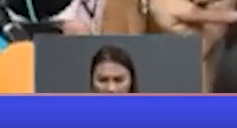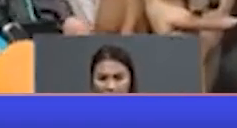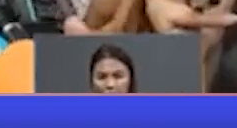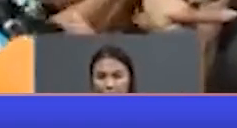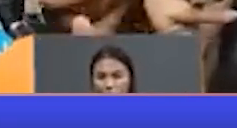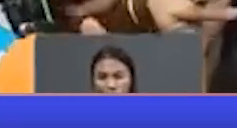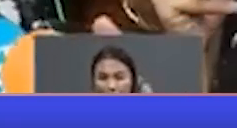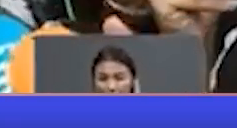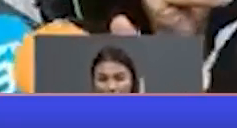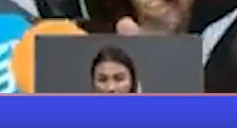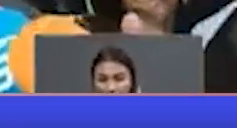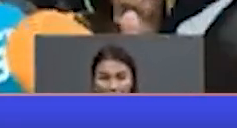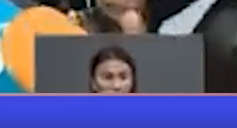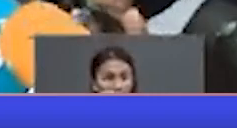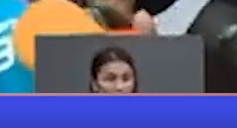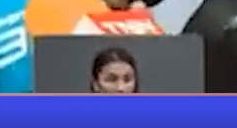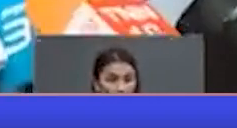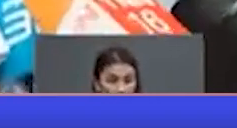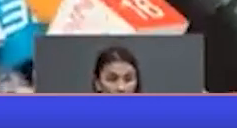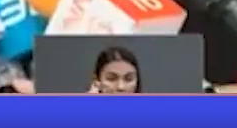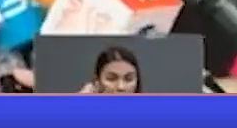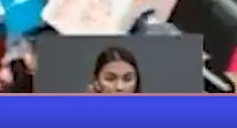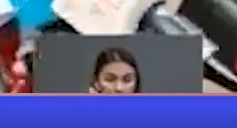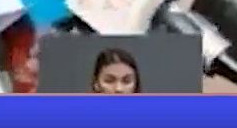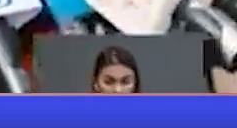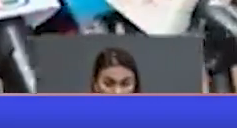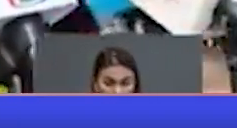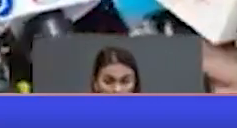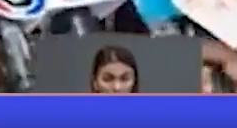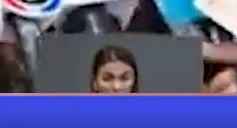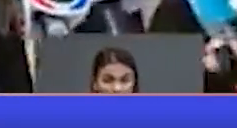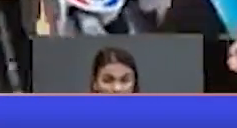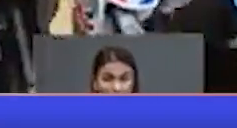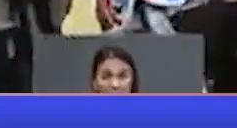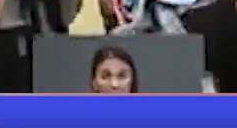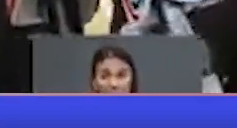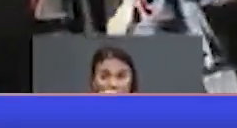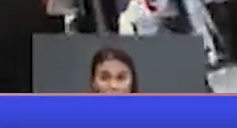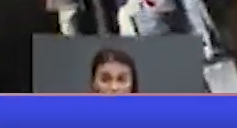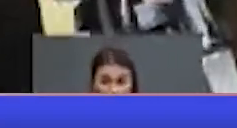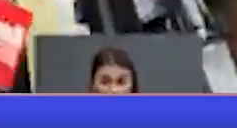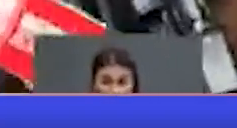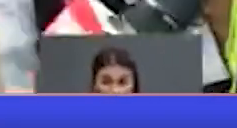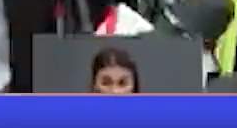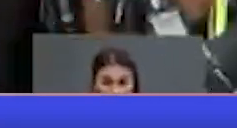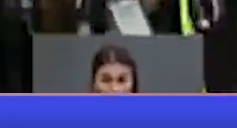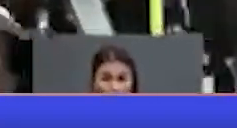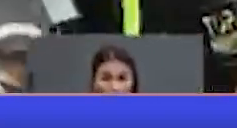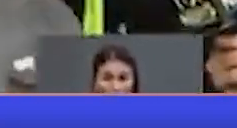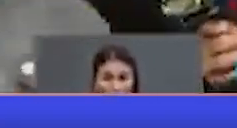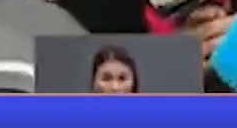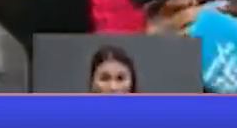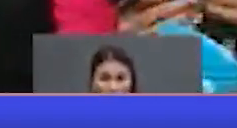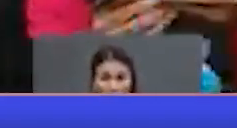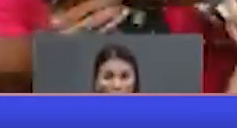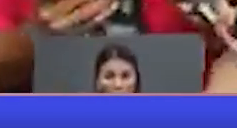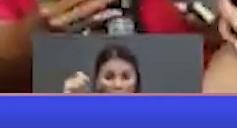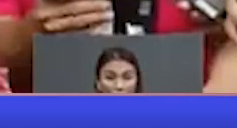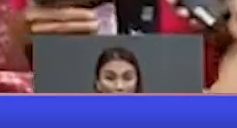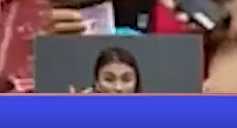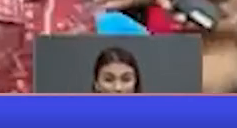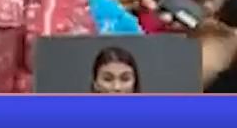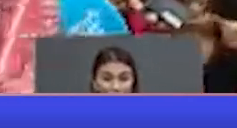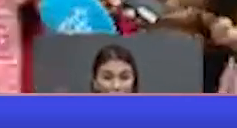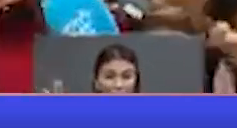ฟ้า 30%โดยการให้ส่วนลดนั้นจะคิดก่อนการคำนวณภาษีมูลค่าเพิ่มคณะรัฐมนตรีเอง